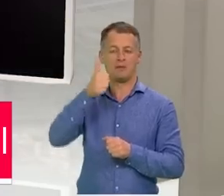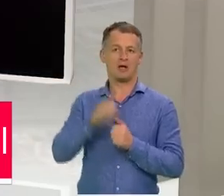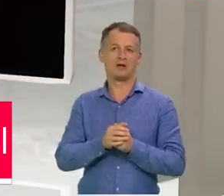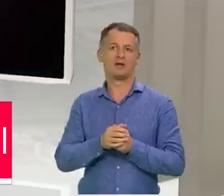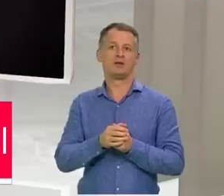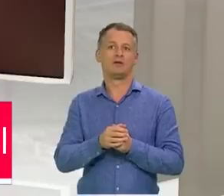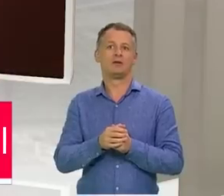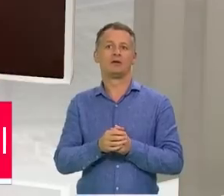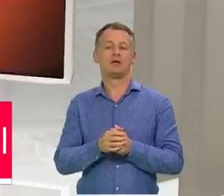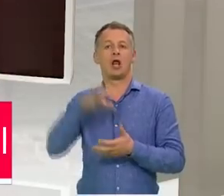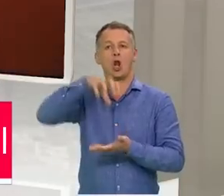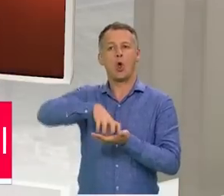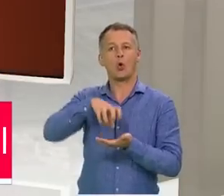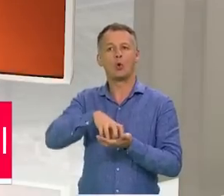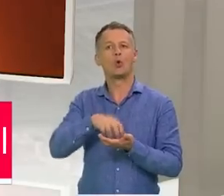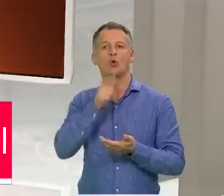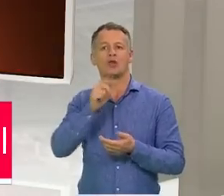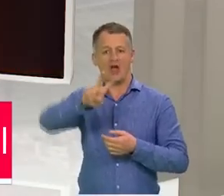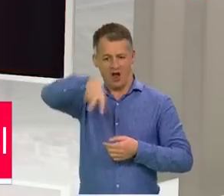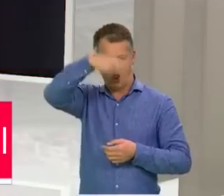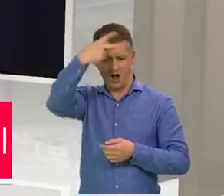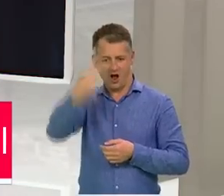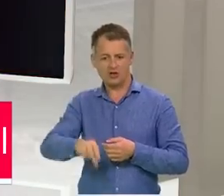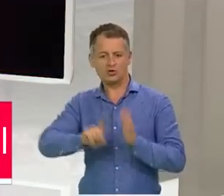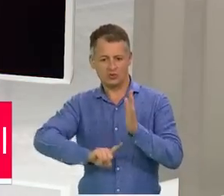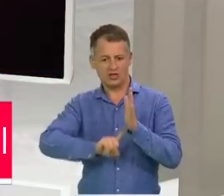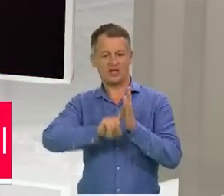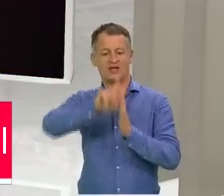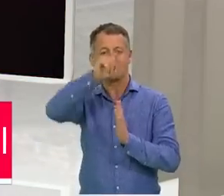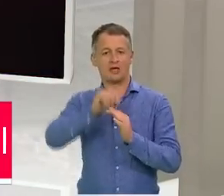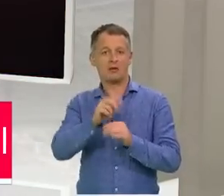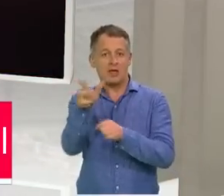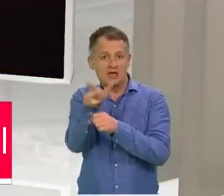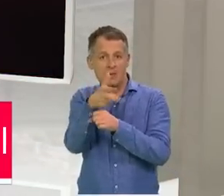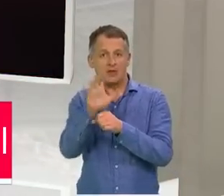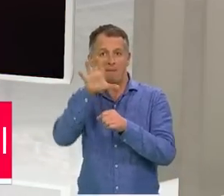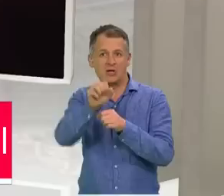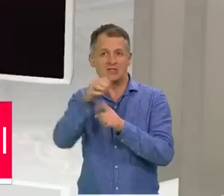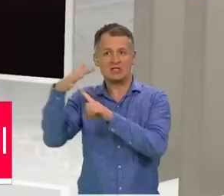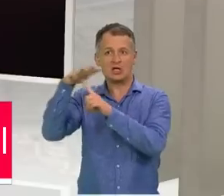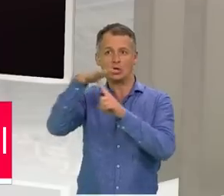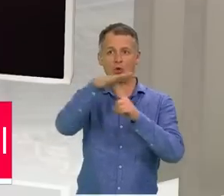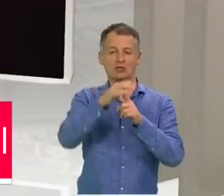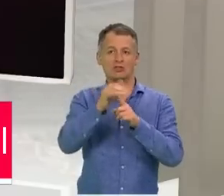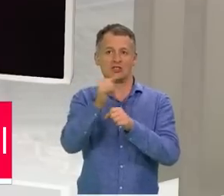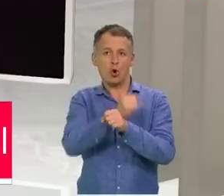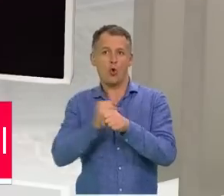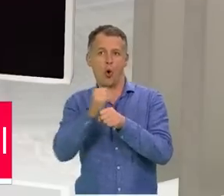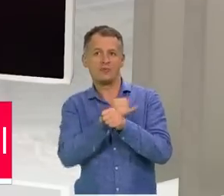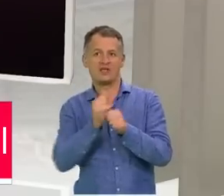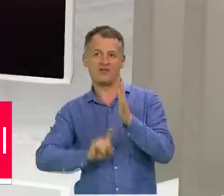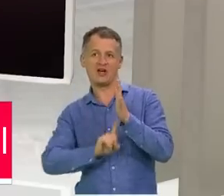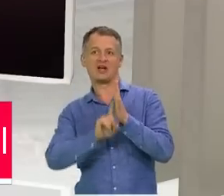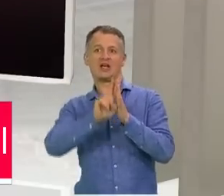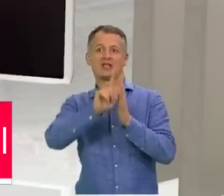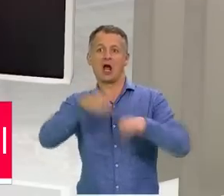ele, referitoare la locul unde a căzut proiectilul. Pe imaginile surprinse din dronă, se vede că racheta